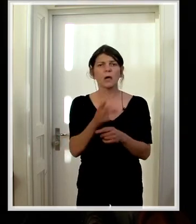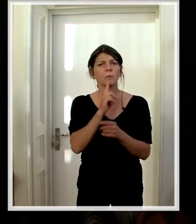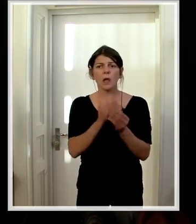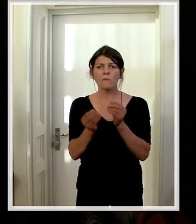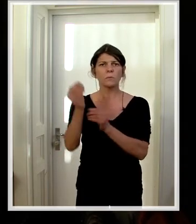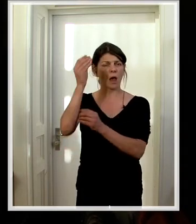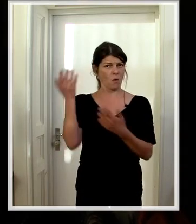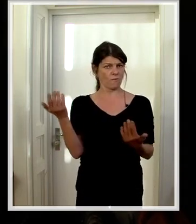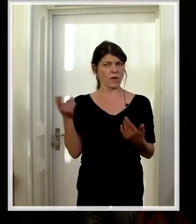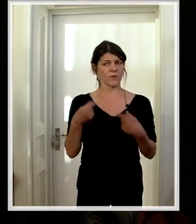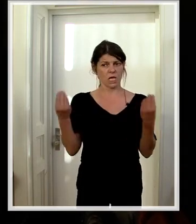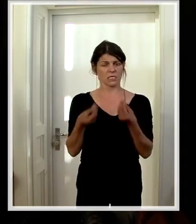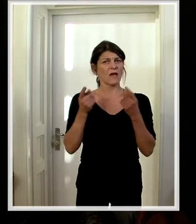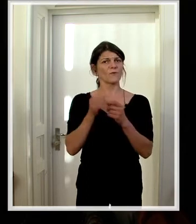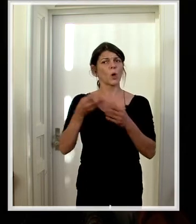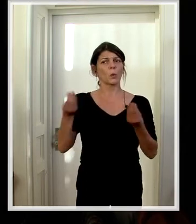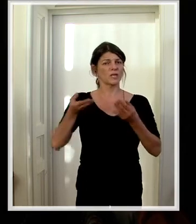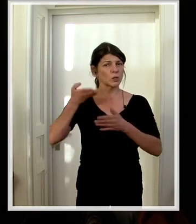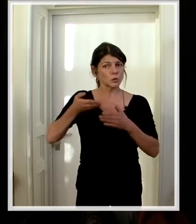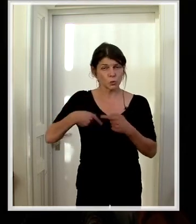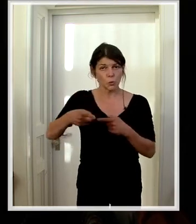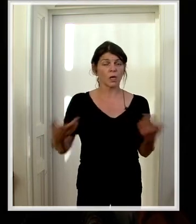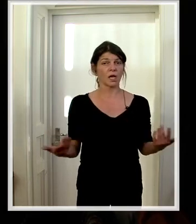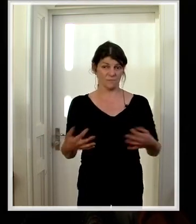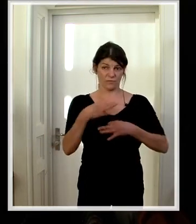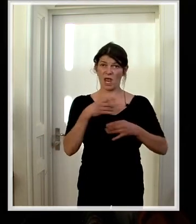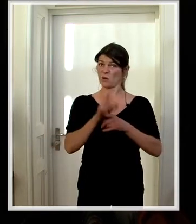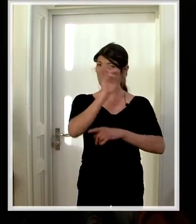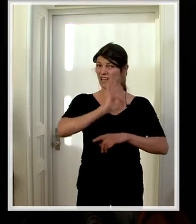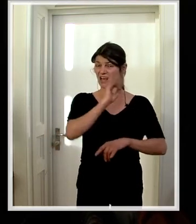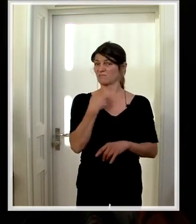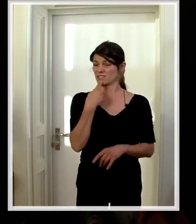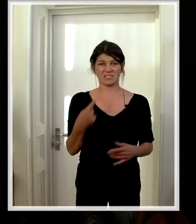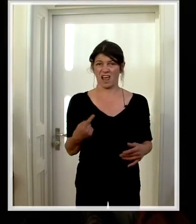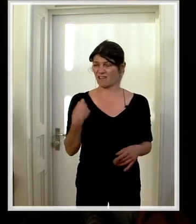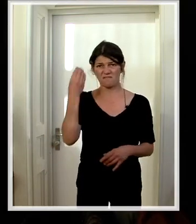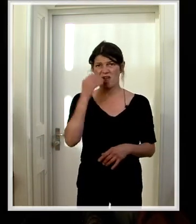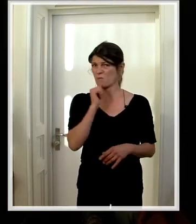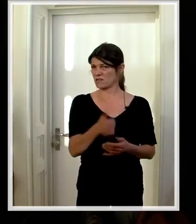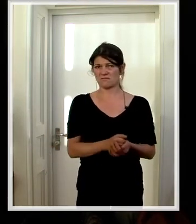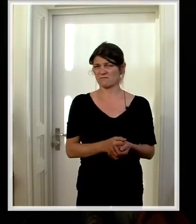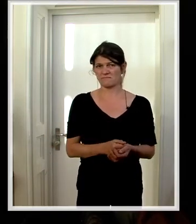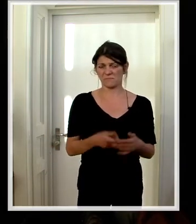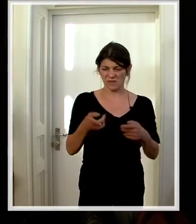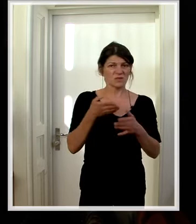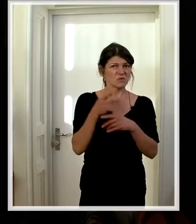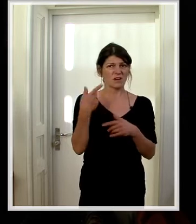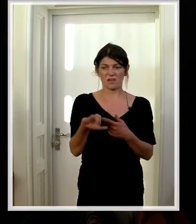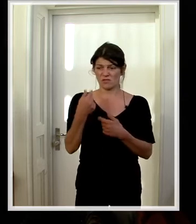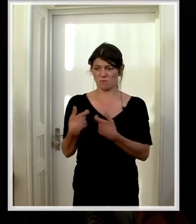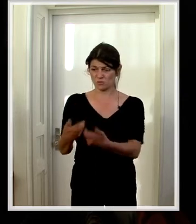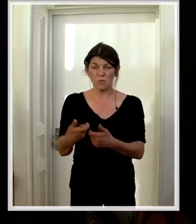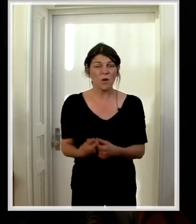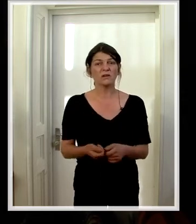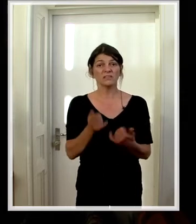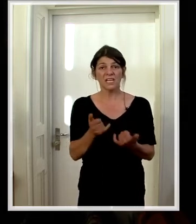Anzahl Güterzüge. Und das ist für mich auch ein Zeichen, dass man sieht, man muss nicht davon ausgehen, dass durch den